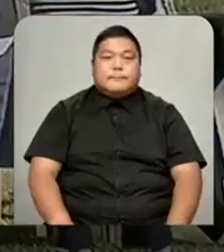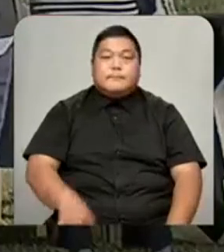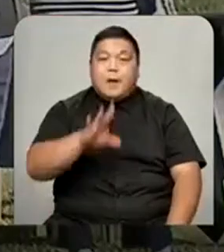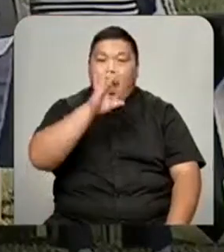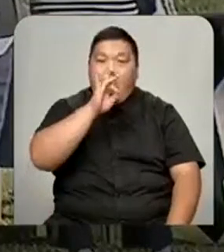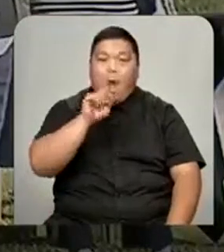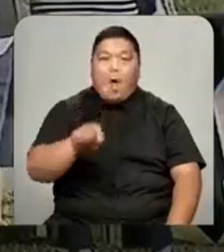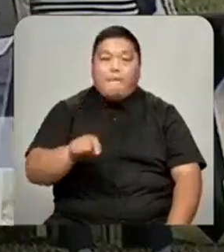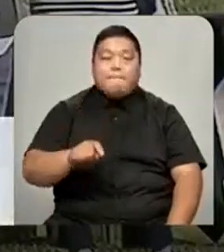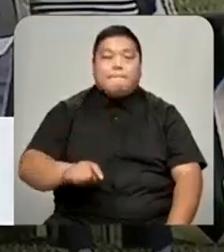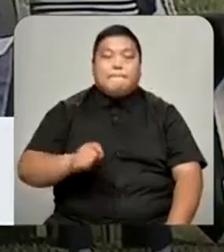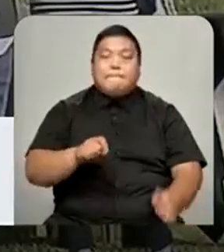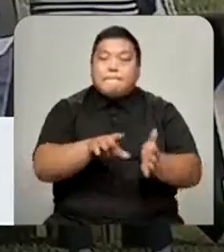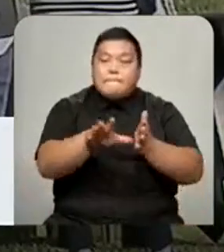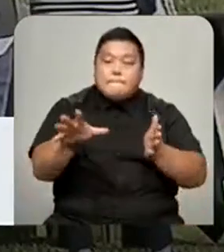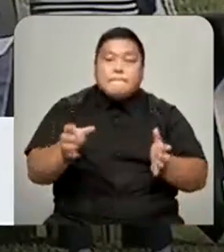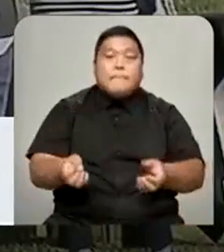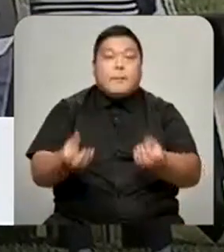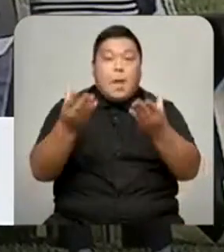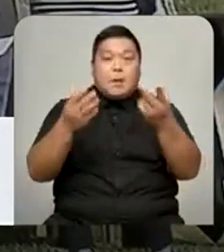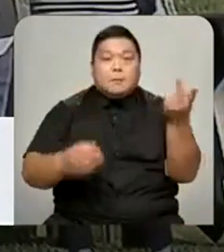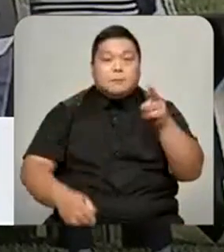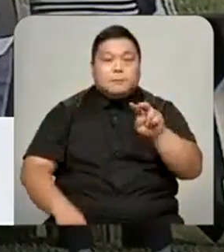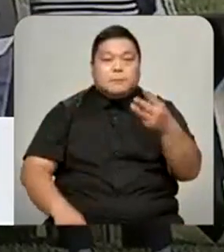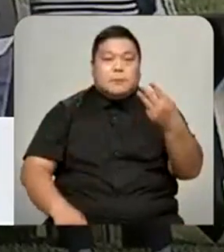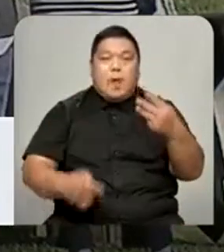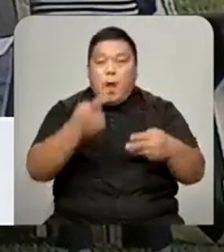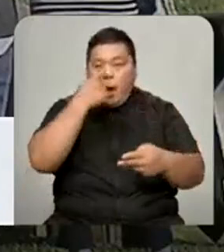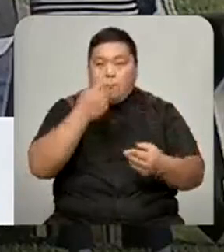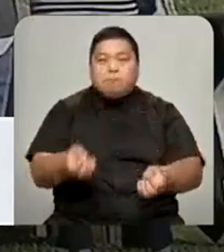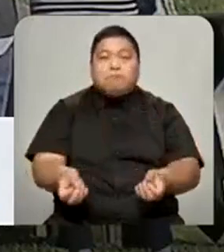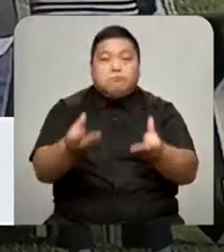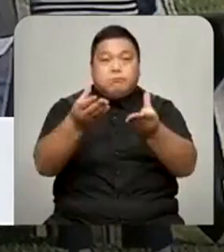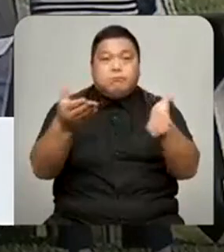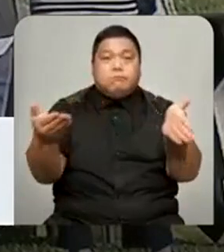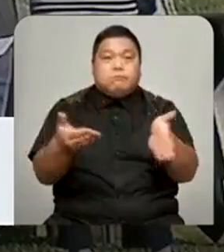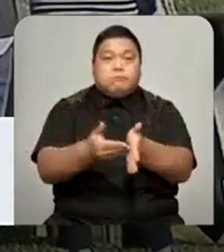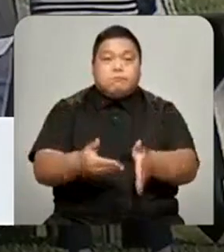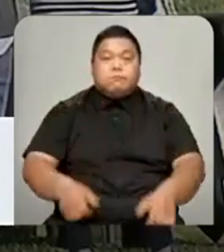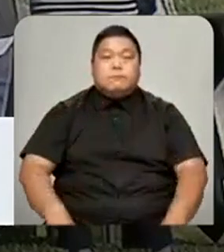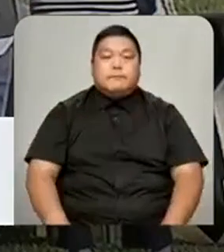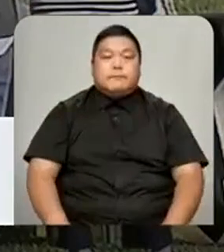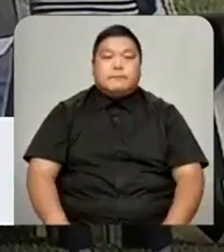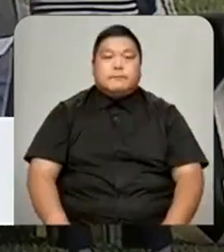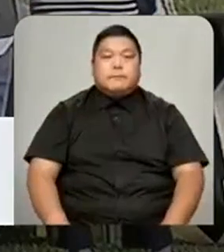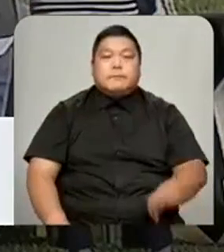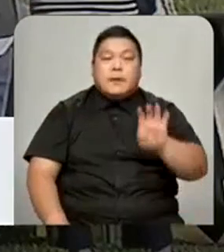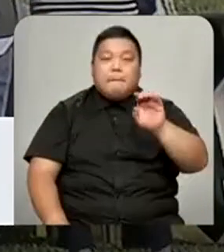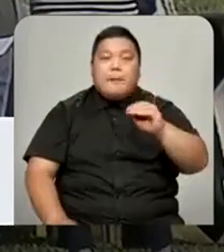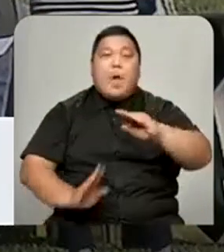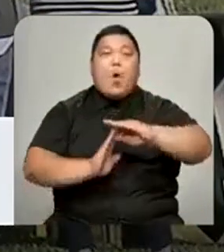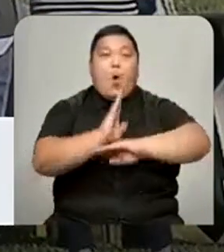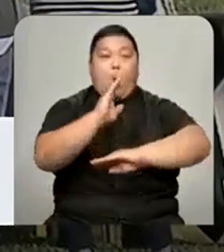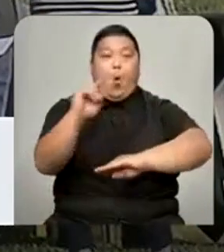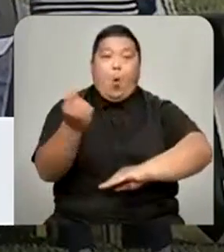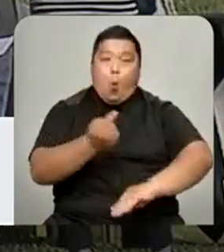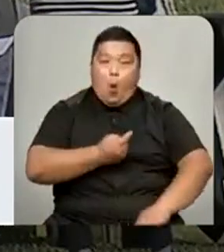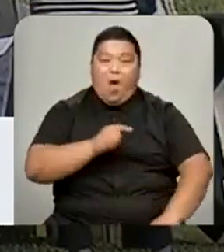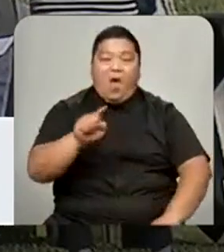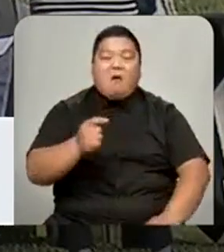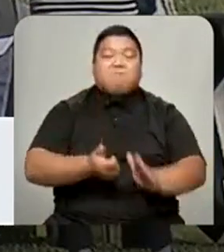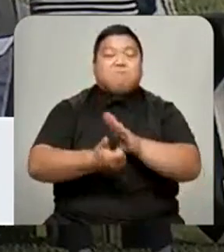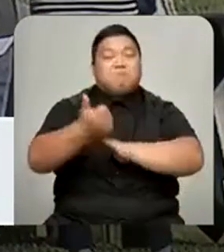강릉 지역 대표 가을 축제인 2023 강릉 커피 축제가 막을 내렸습니다 40만 명이 넘는 관람객이 찾으면서